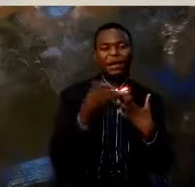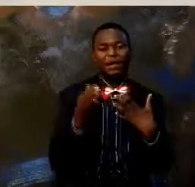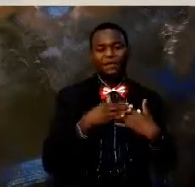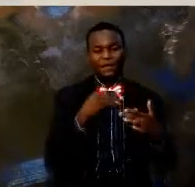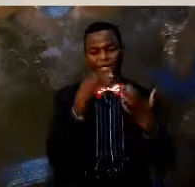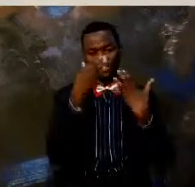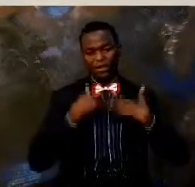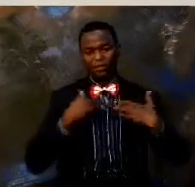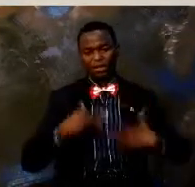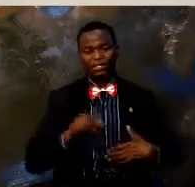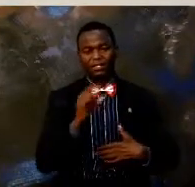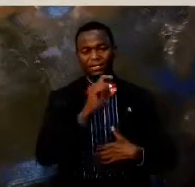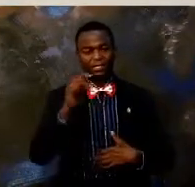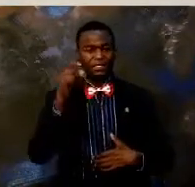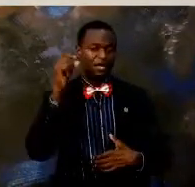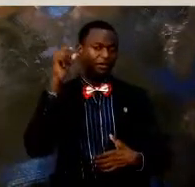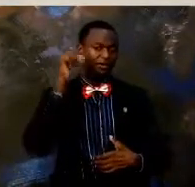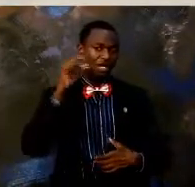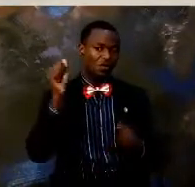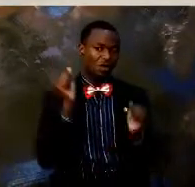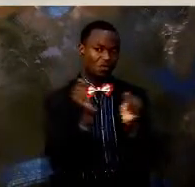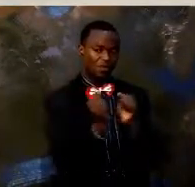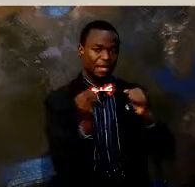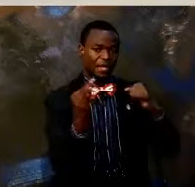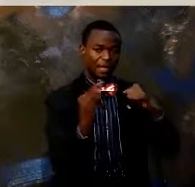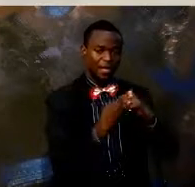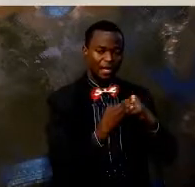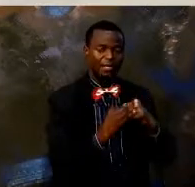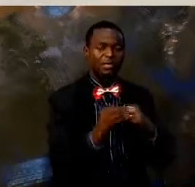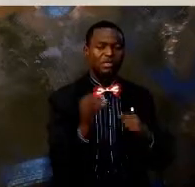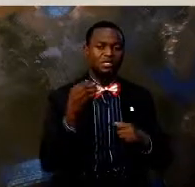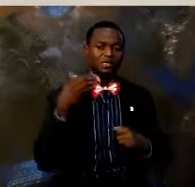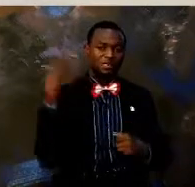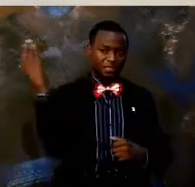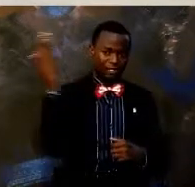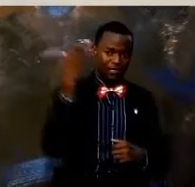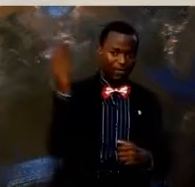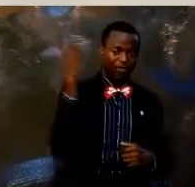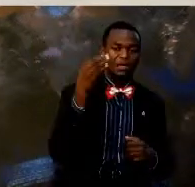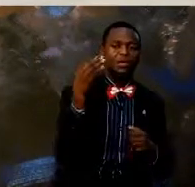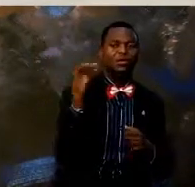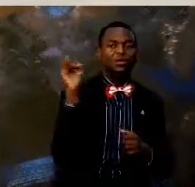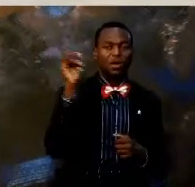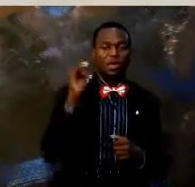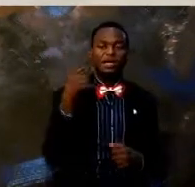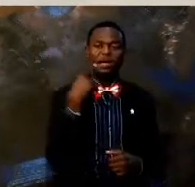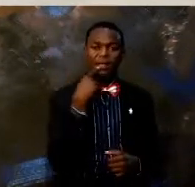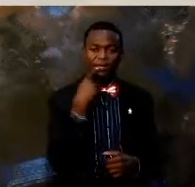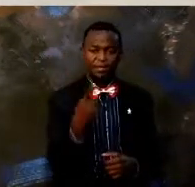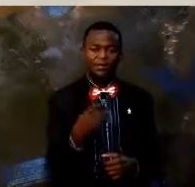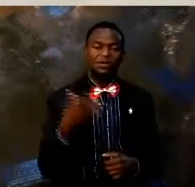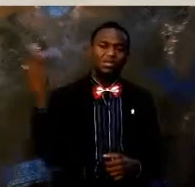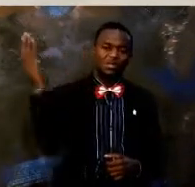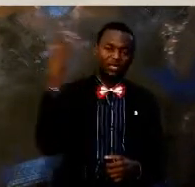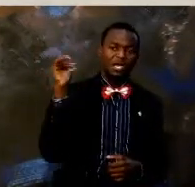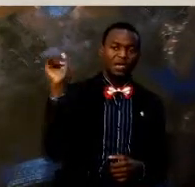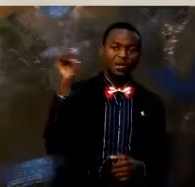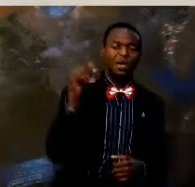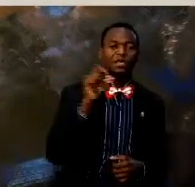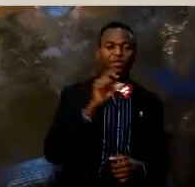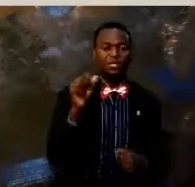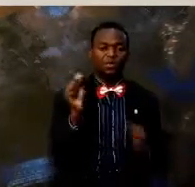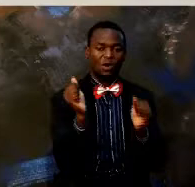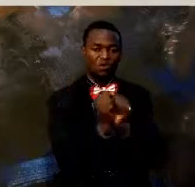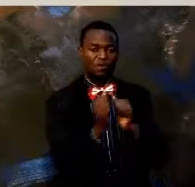sasa mstari wa 18. Mstari wa 18 Injili ya Yohana hiyo hiyo sura ya kwanza. Injili ya Yohana sura ya kwanza na mstari